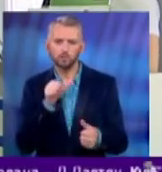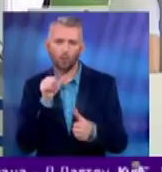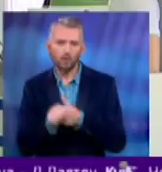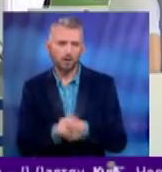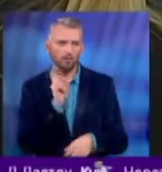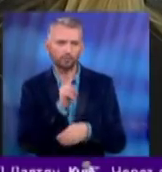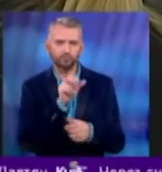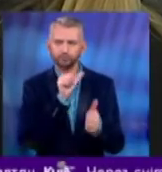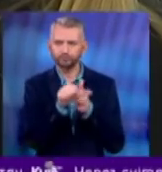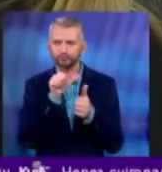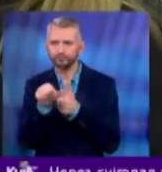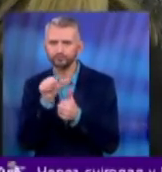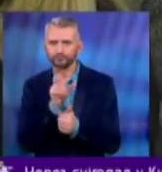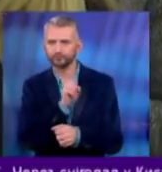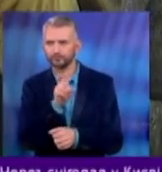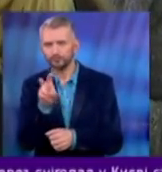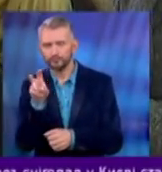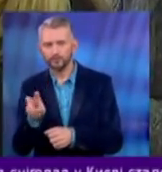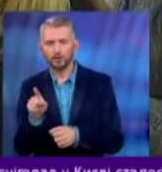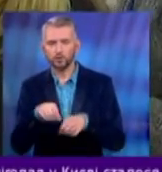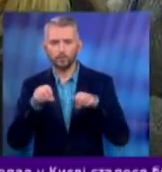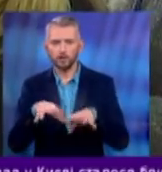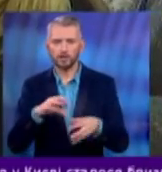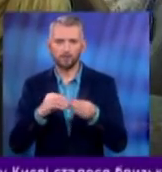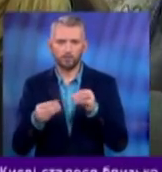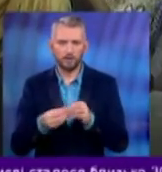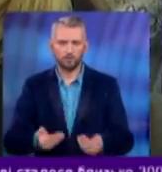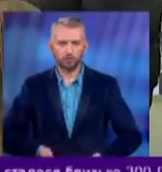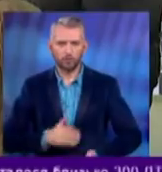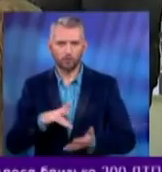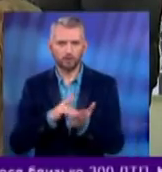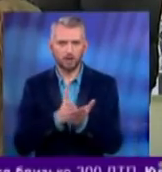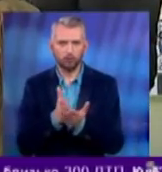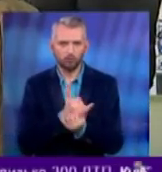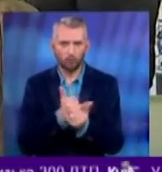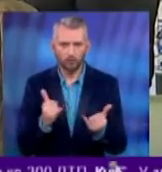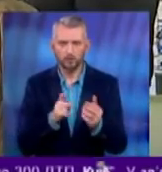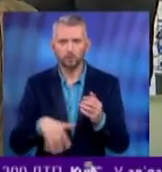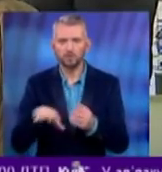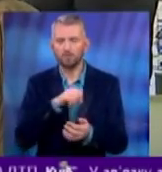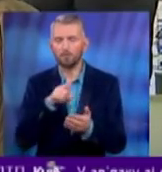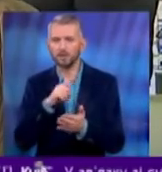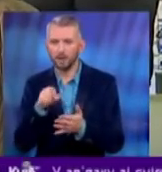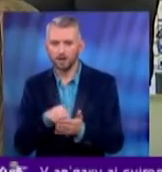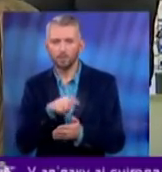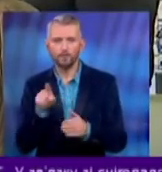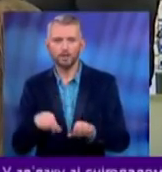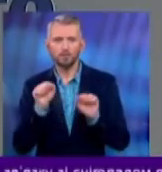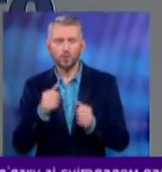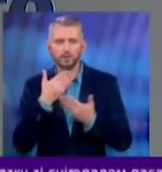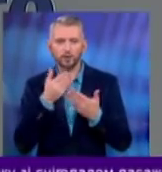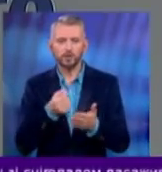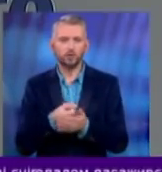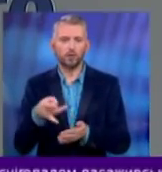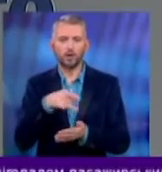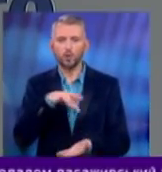звертатися до різних надавачів послуг чи ЖЕКів, аби вирішити проблеми житлово-комунальних послуг. З усіма питаннями вони можуть звернутися до